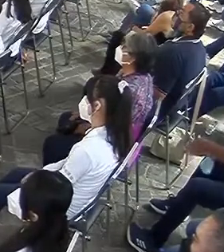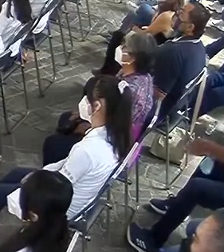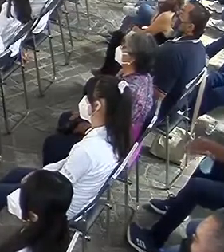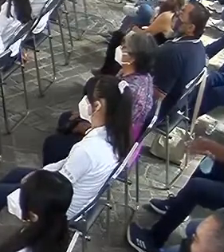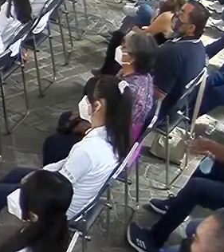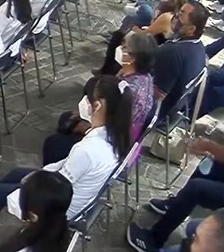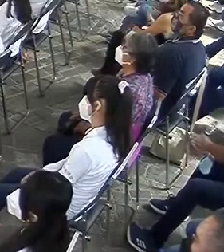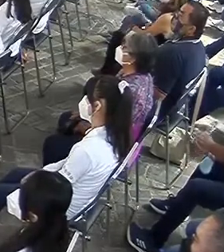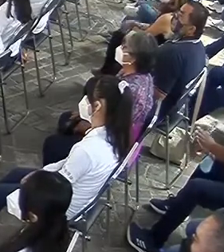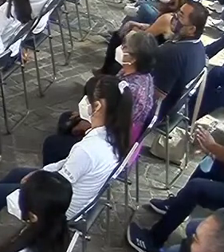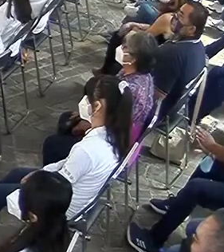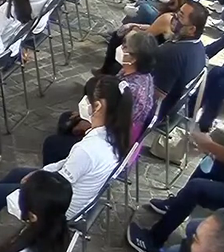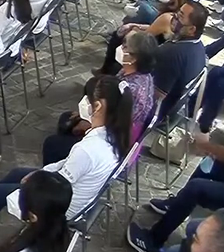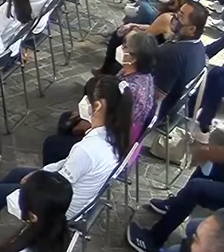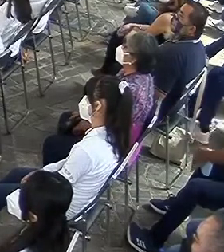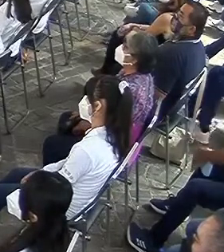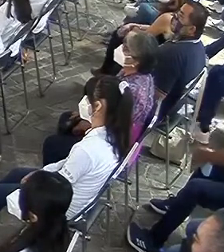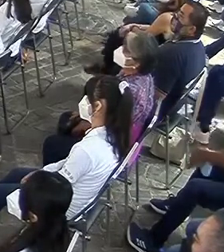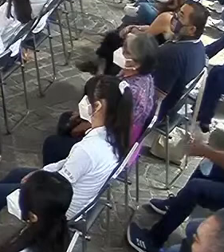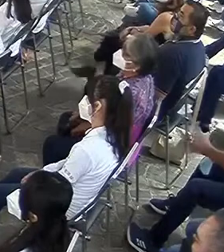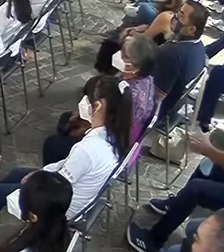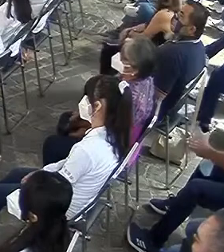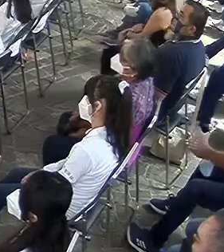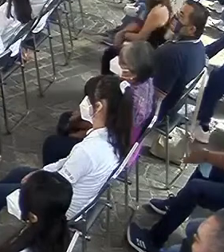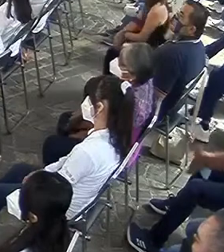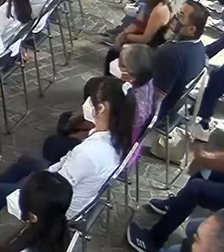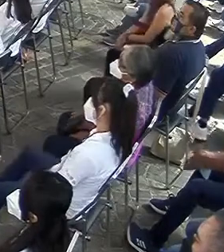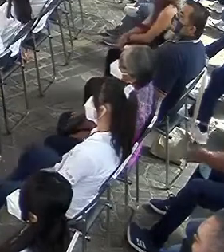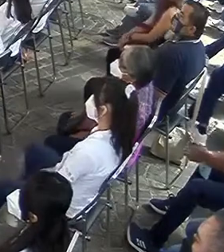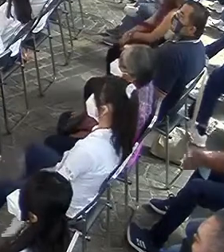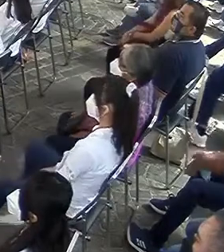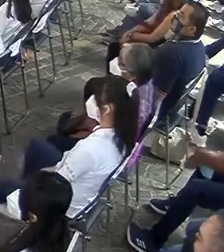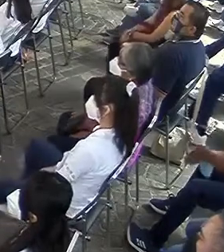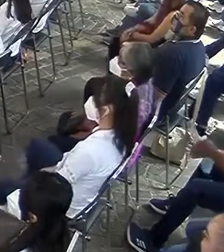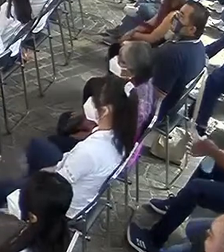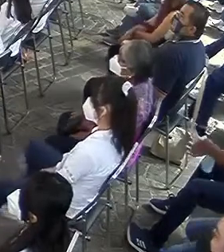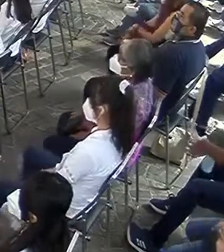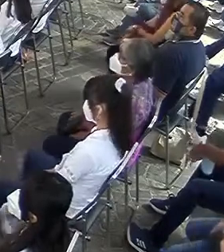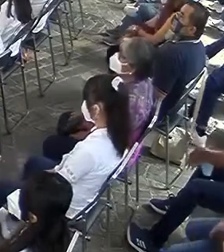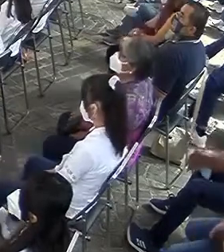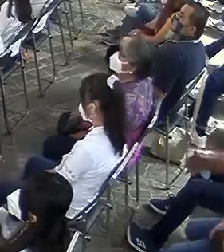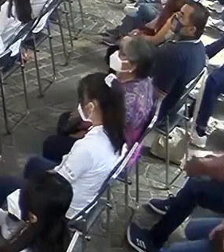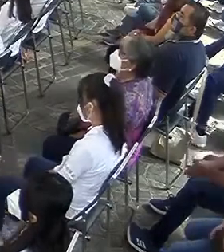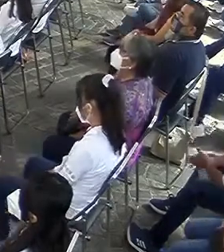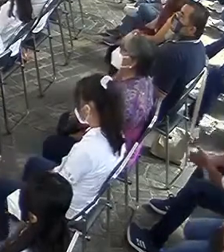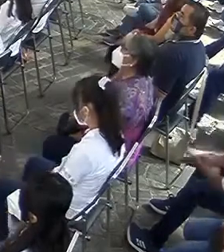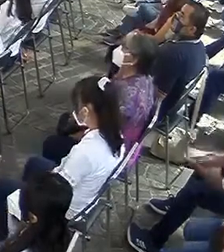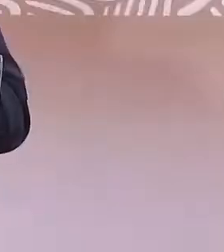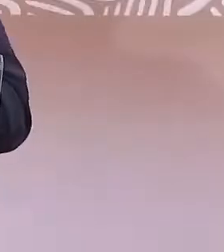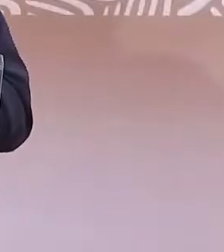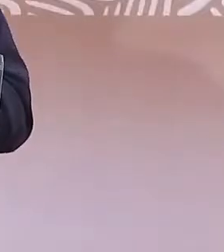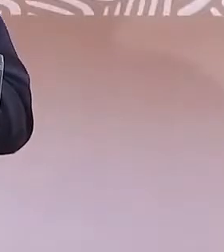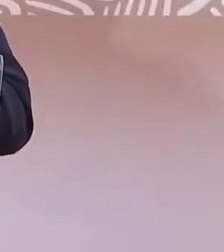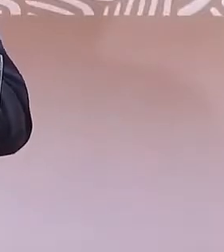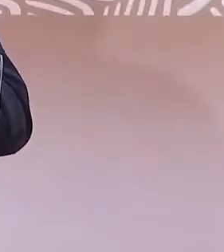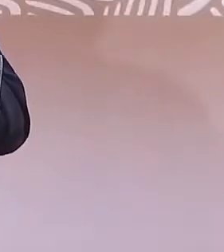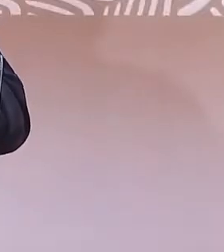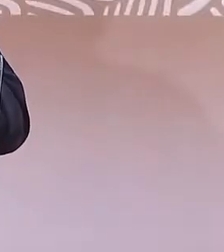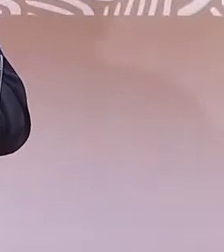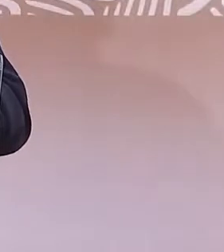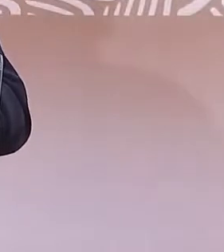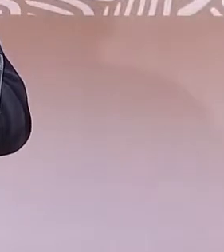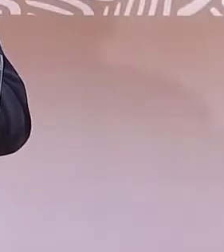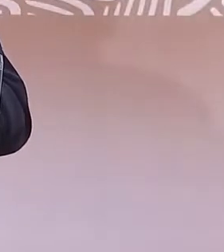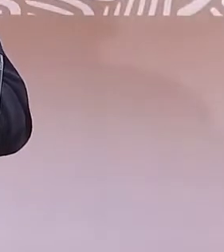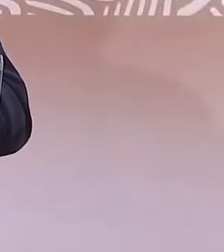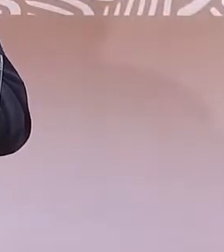Betsaira. ¿Estás nerviosa? No, no, dice Betsaira. Vamos a leer ahora